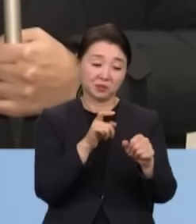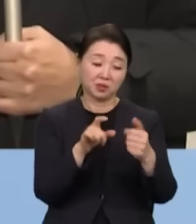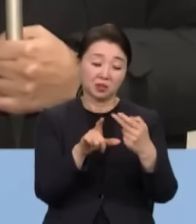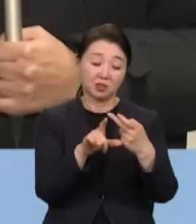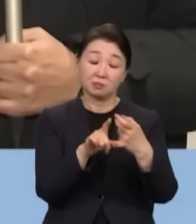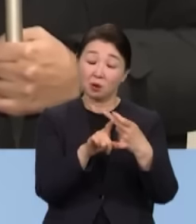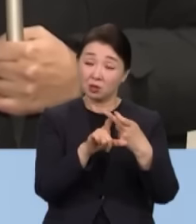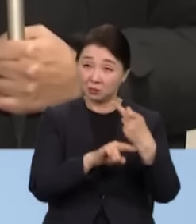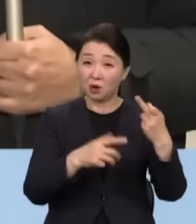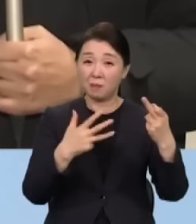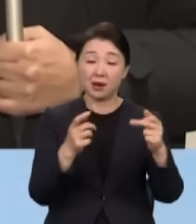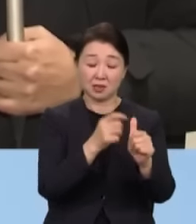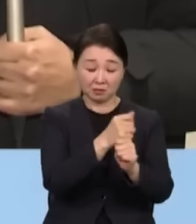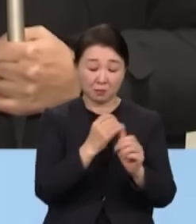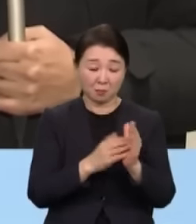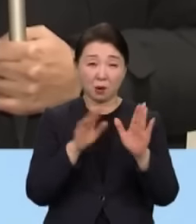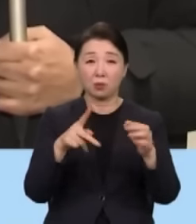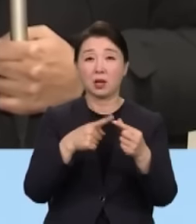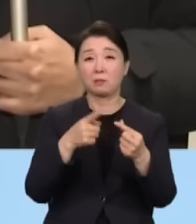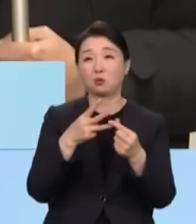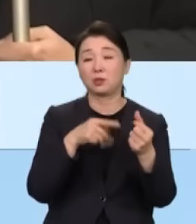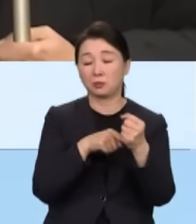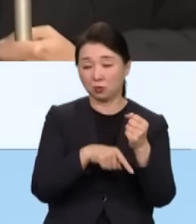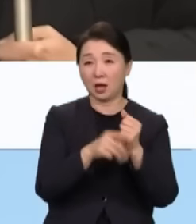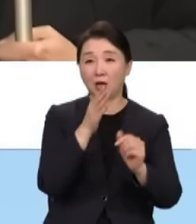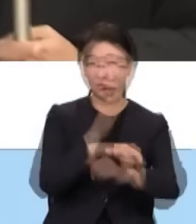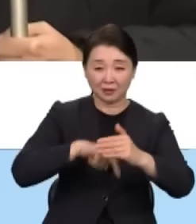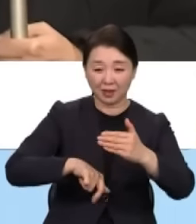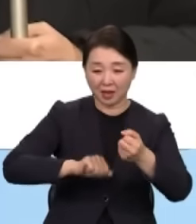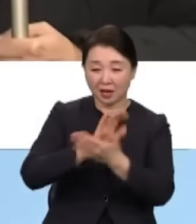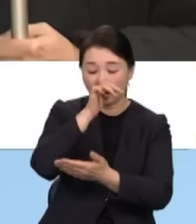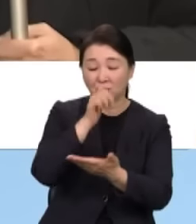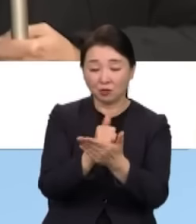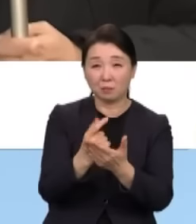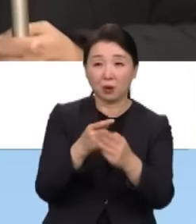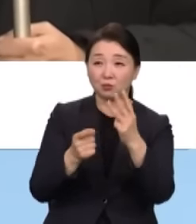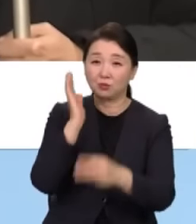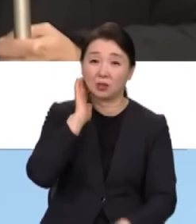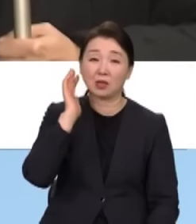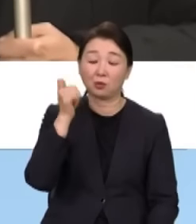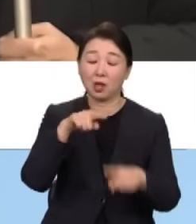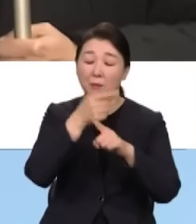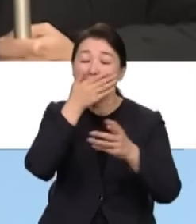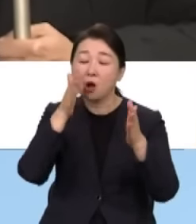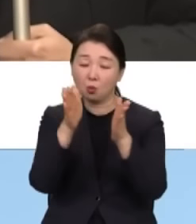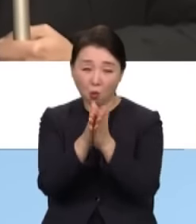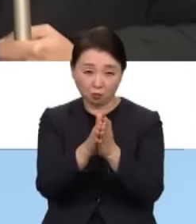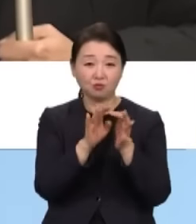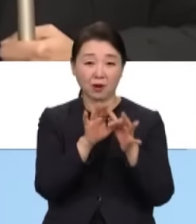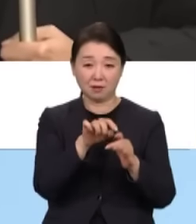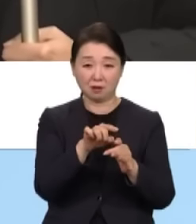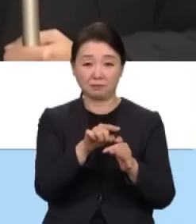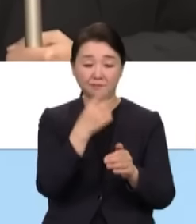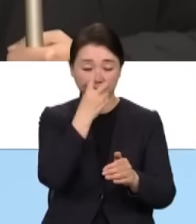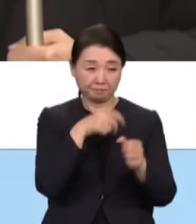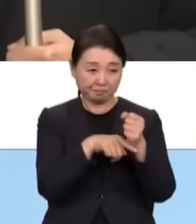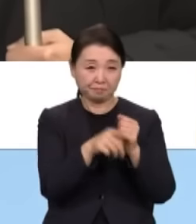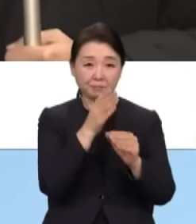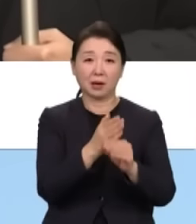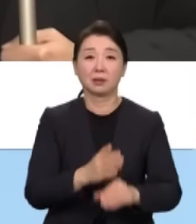세 번째 조사입니다. 본인의 직권남용과 내란 혐의에 더해서 윤석열 대통령과의 공모 여부도 집중적인